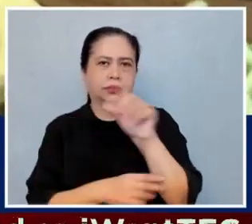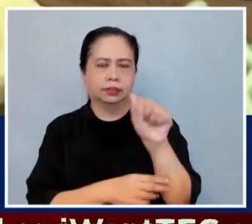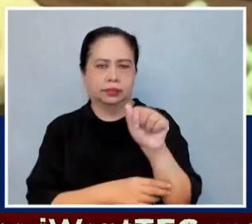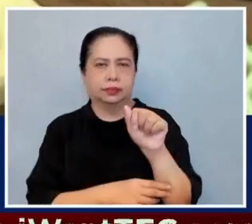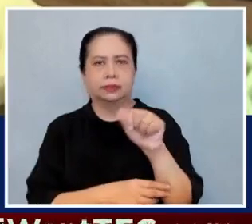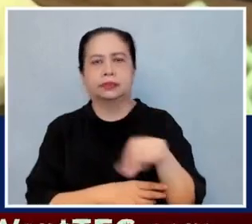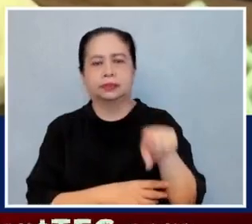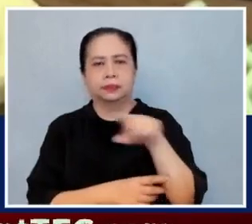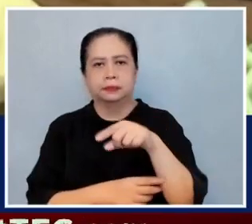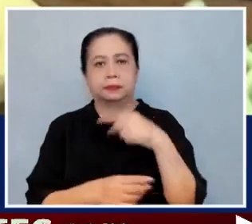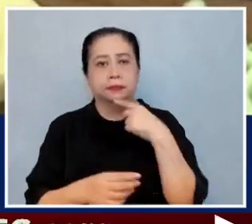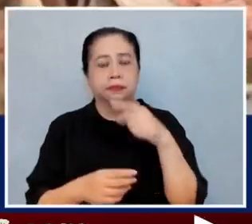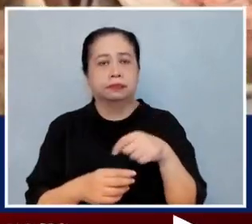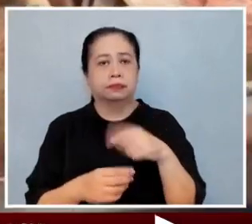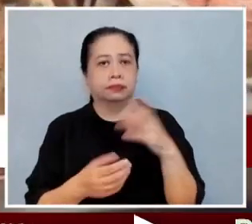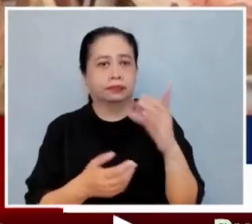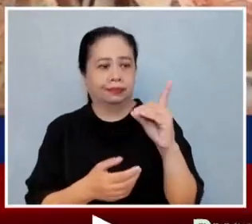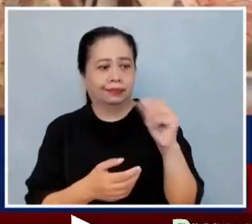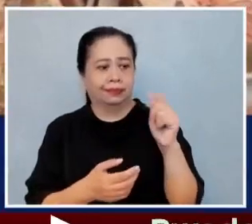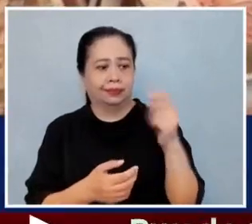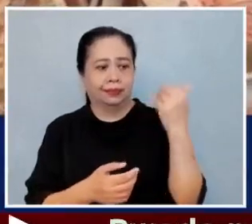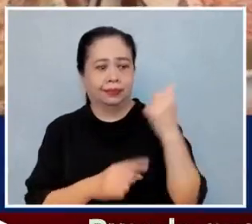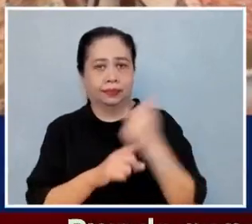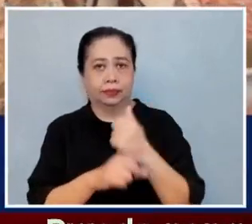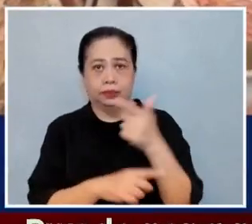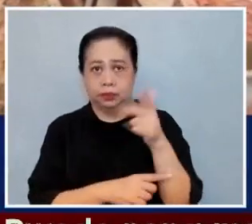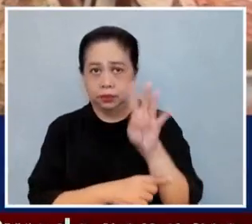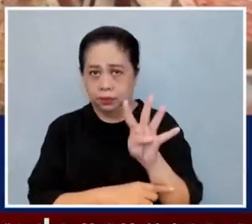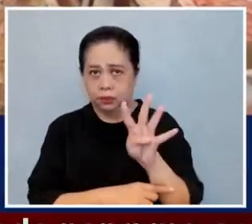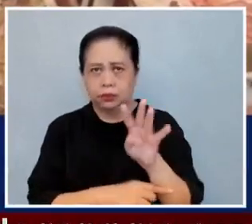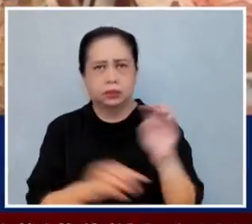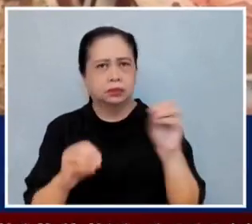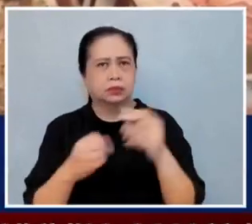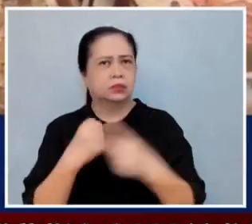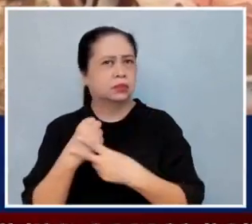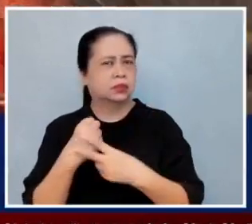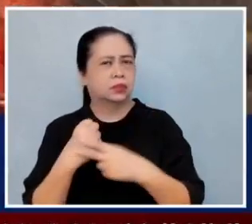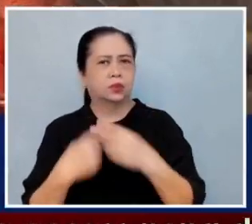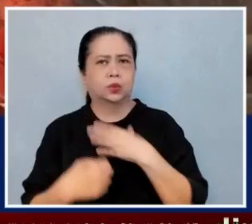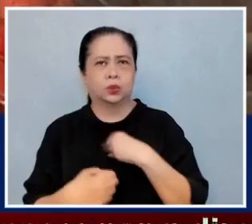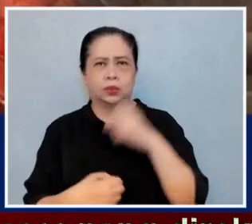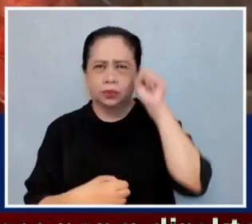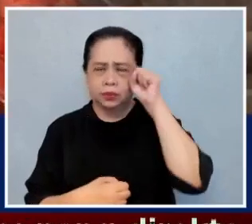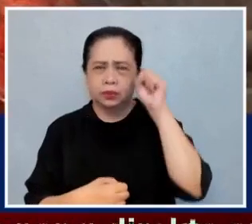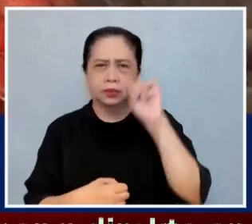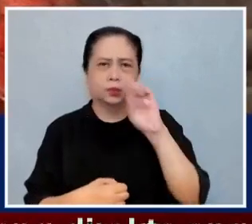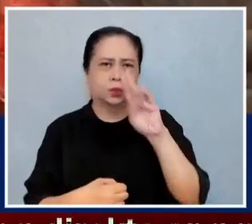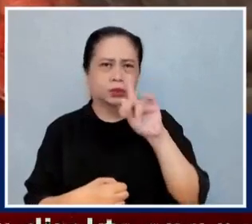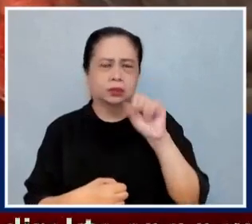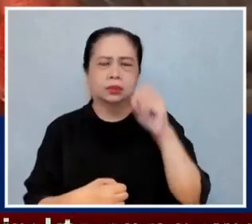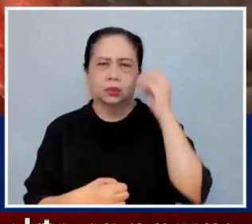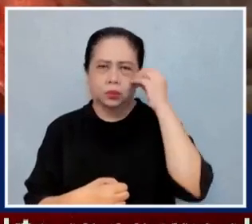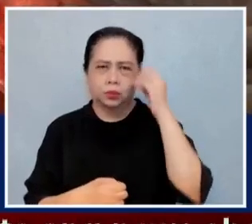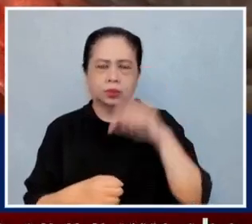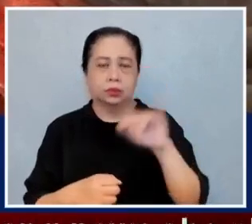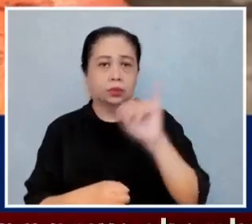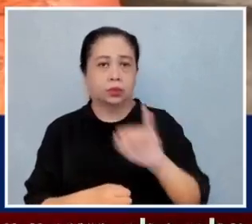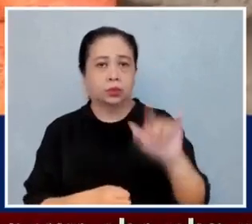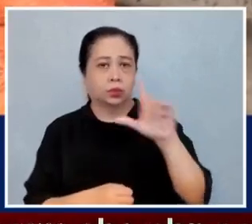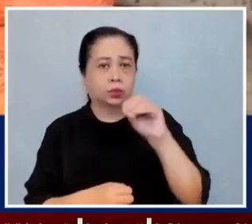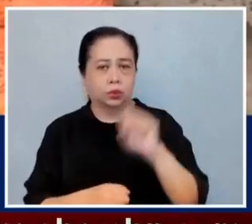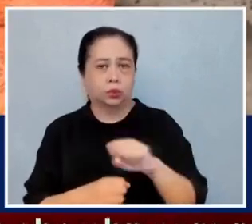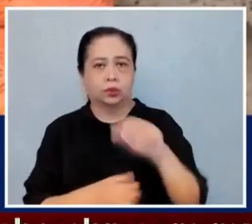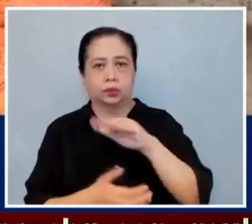DABPI. Base sa datos nito noong August 24, wala nang stock ng puting sibuyas sa Metro Manila, Ilocos Region,